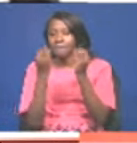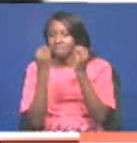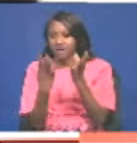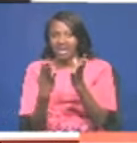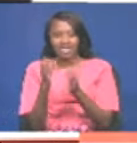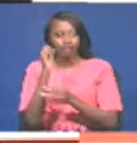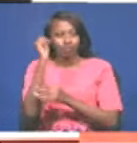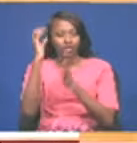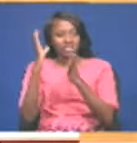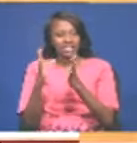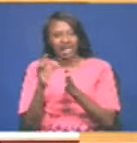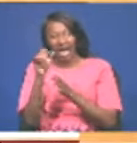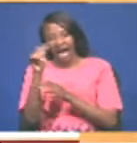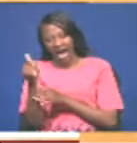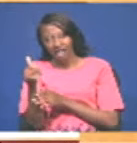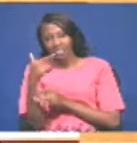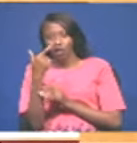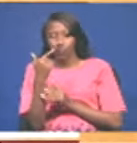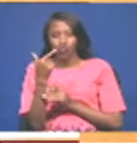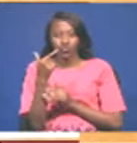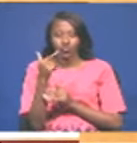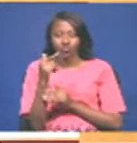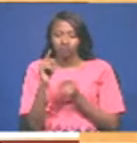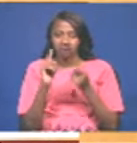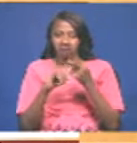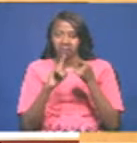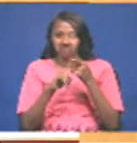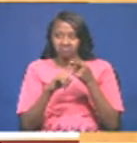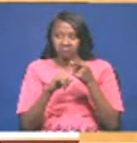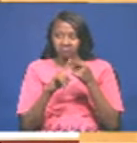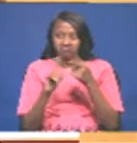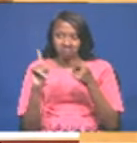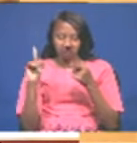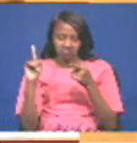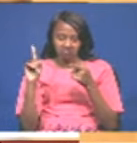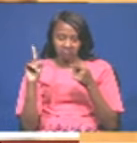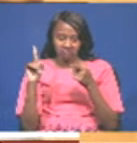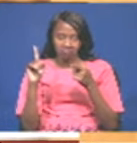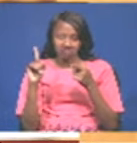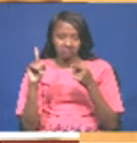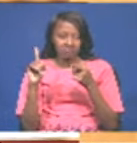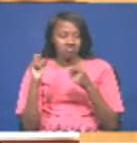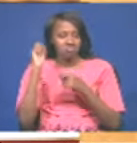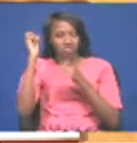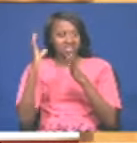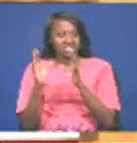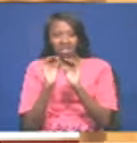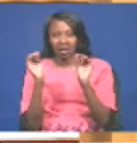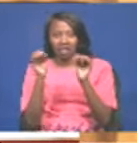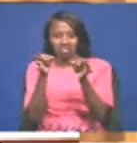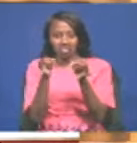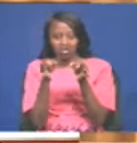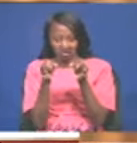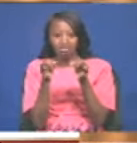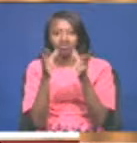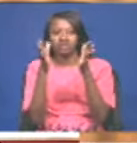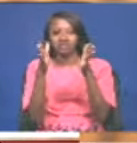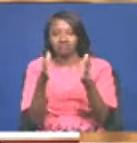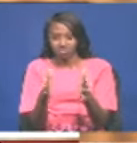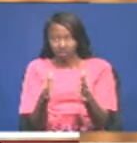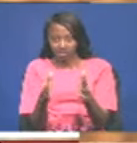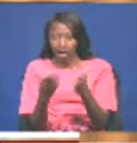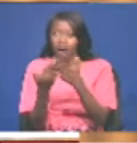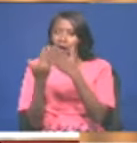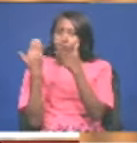ambao si wanasiasa ni Profesa Njuguna Ndungu, aliyependekezwa kuwa waziri wa fedha na mipango. Njuguna aliwahi kuhudumu